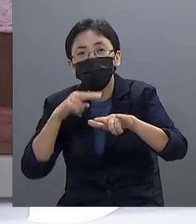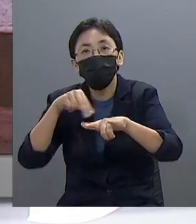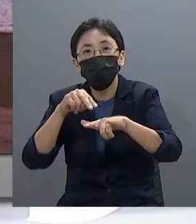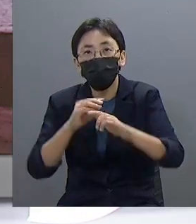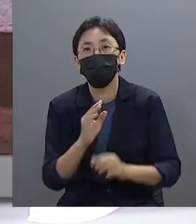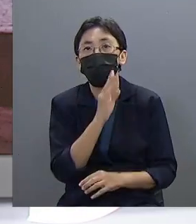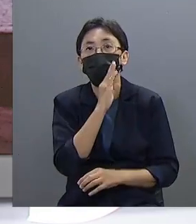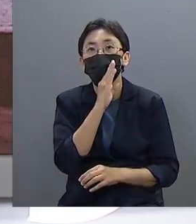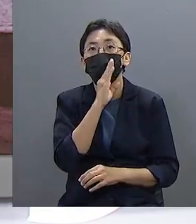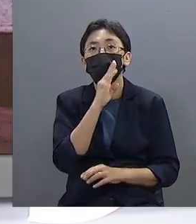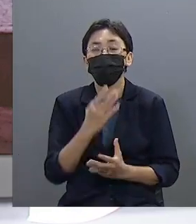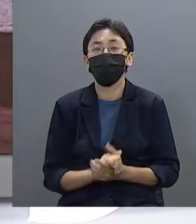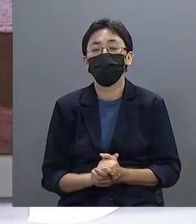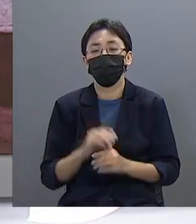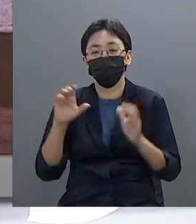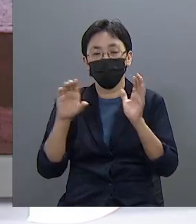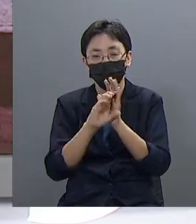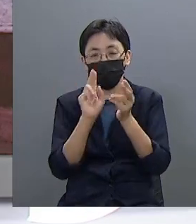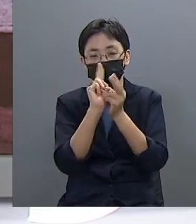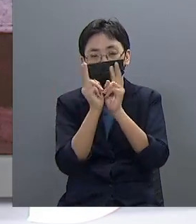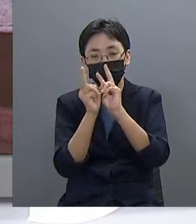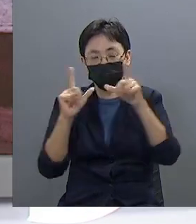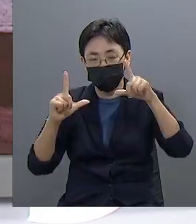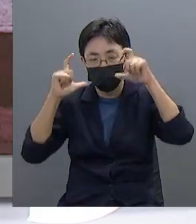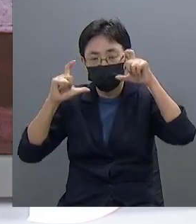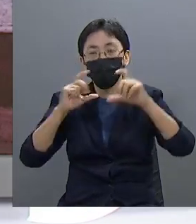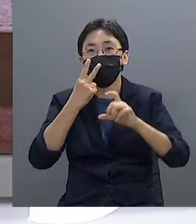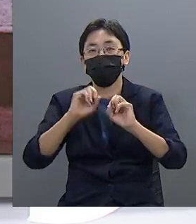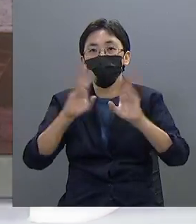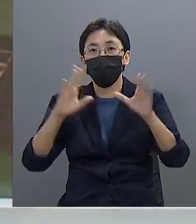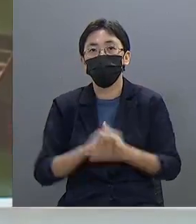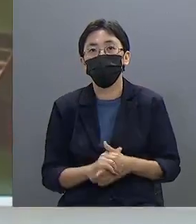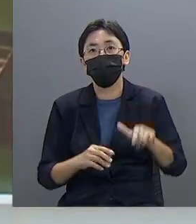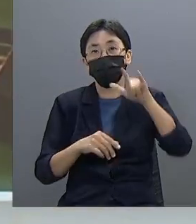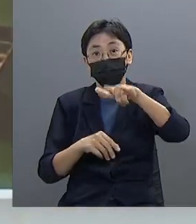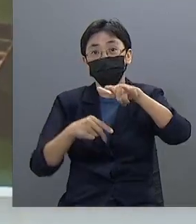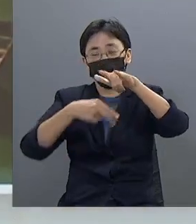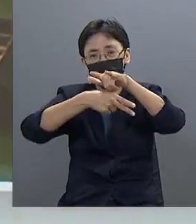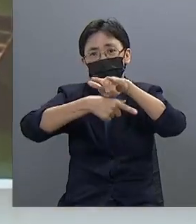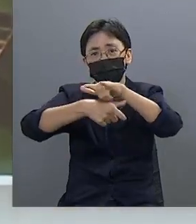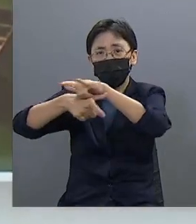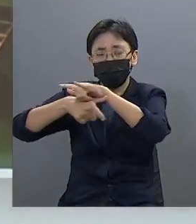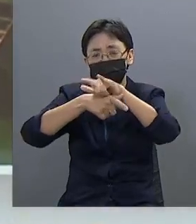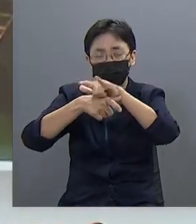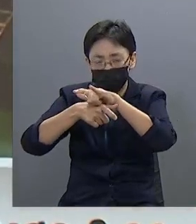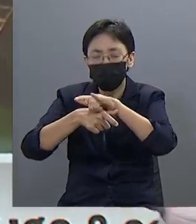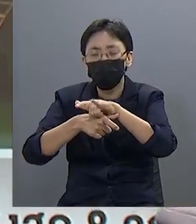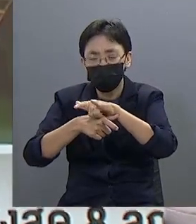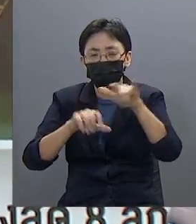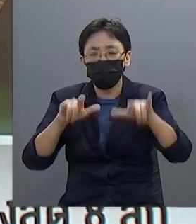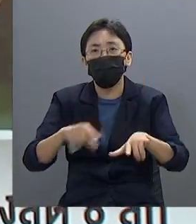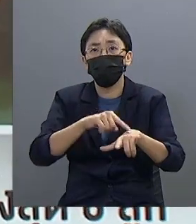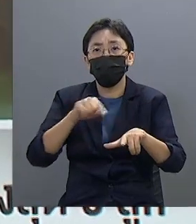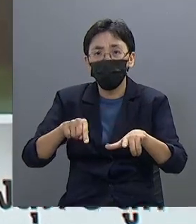พถ่ายดาวเทียมค่ะของสหรัฐอเมริกาชี้ว่ามีโดรนจอดอยู่ในสนามบินที่รัสเซียไปเยือนใน2รุ่น1ในนั้นคือรุ่น